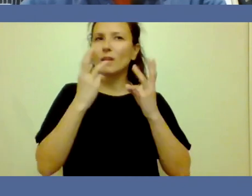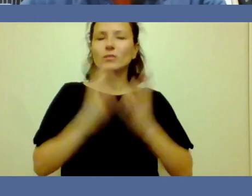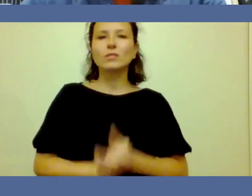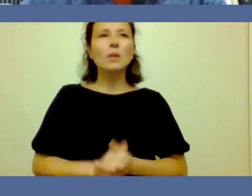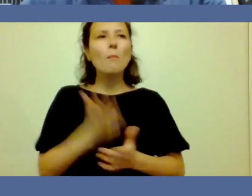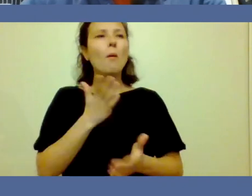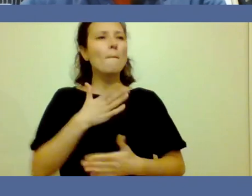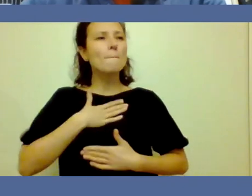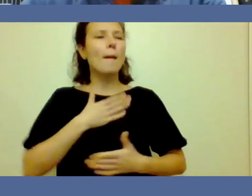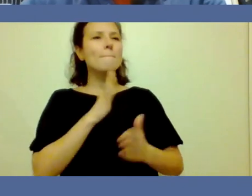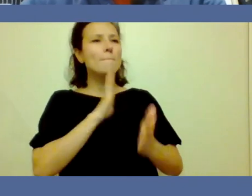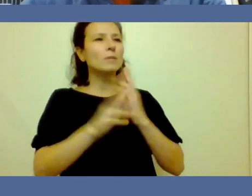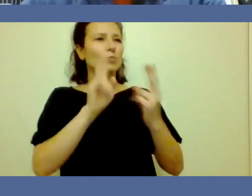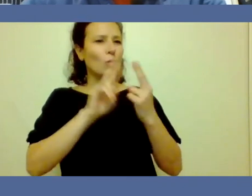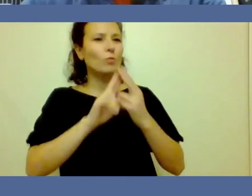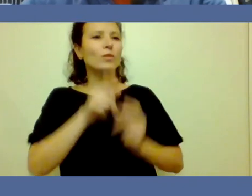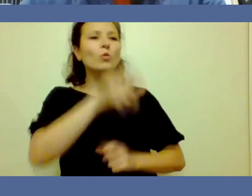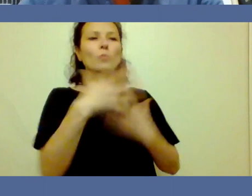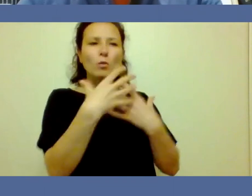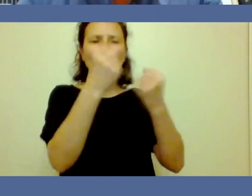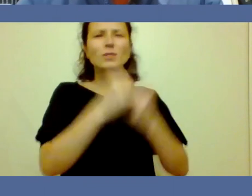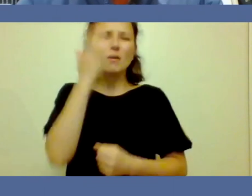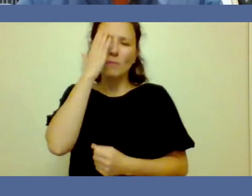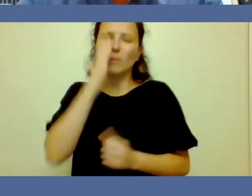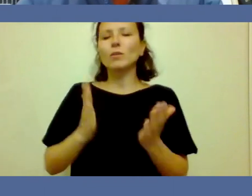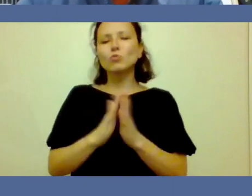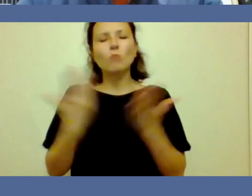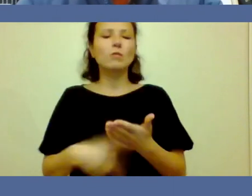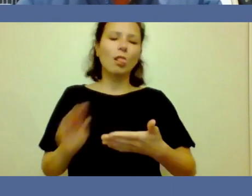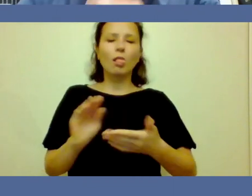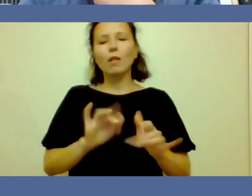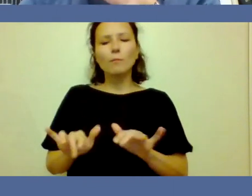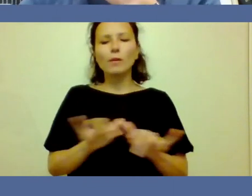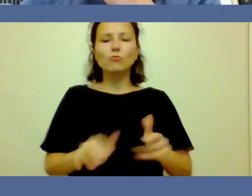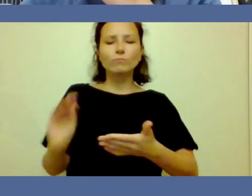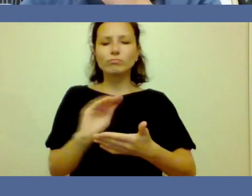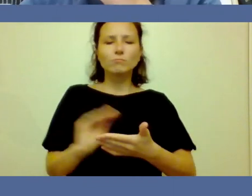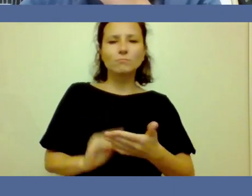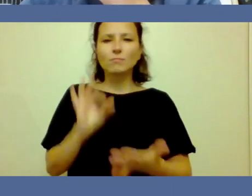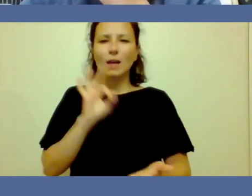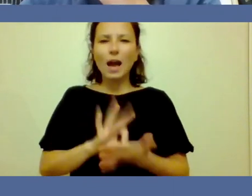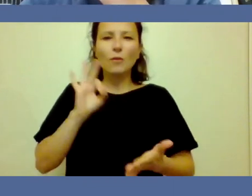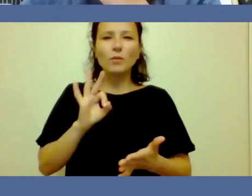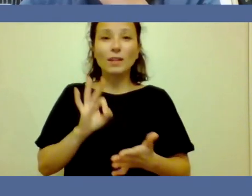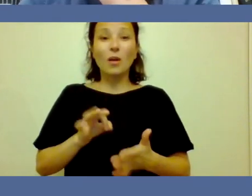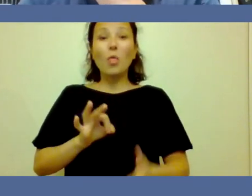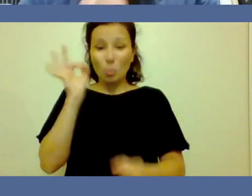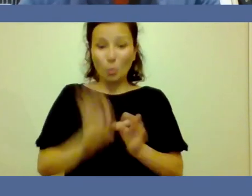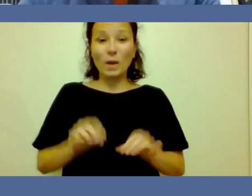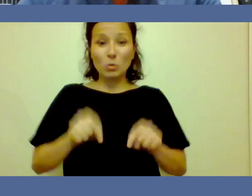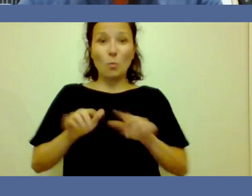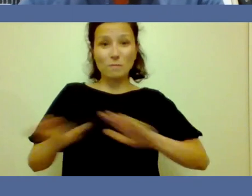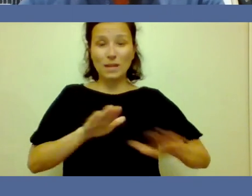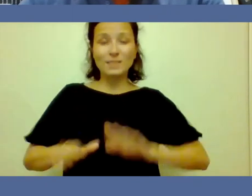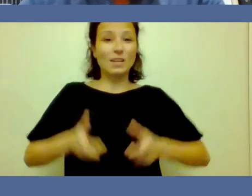kontakt bezpośredni z odbiorcą, tak? Bo wie pan, ja sobie piszę tutaj książkę, akurat dokładnie w tym miejscu siedzę,